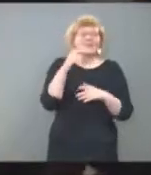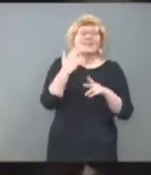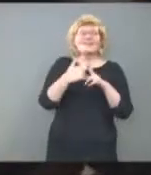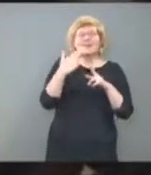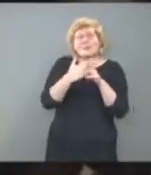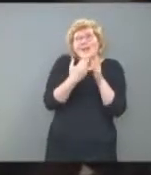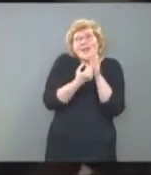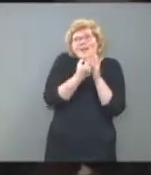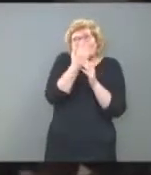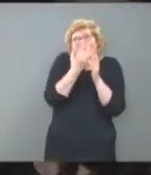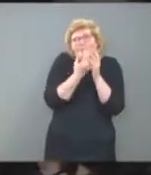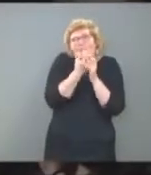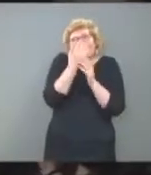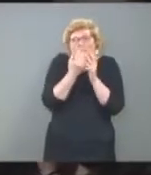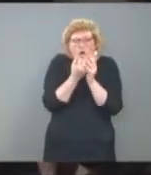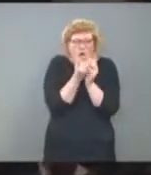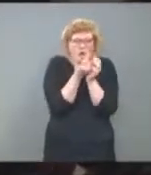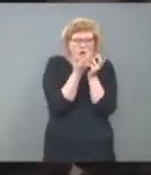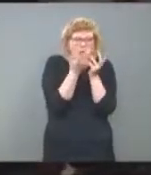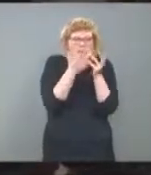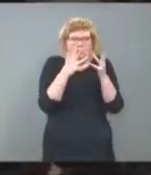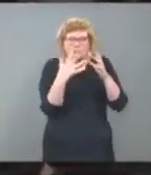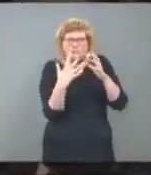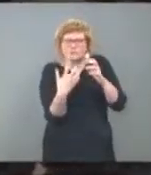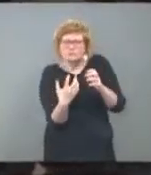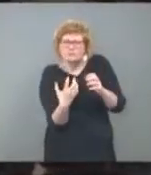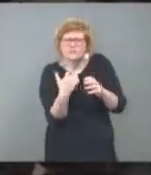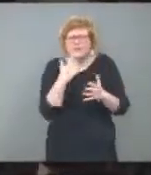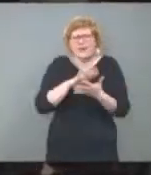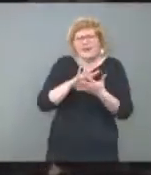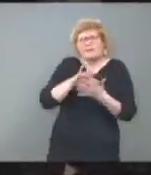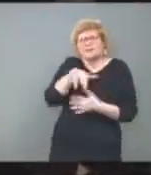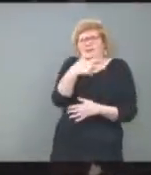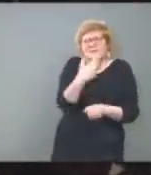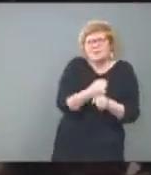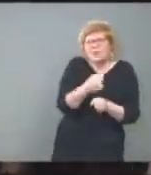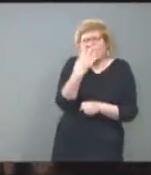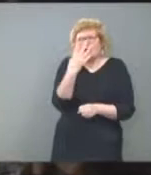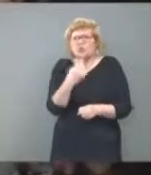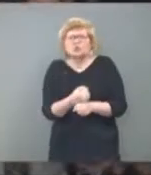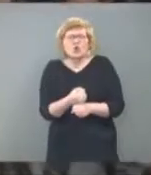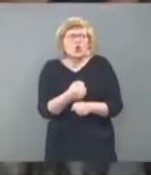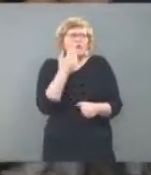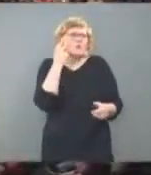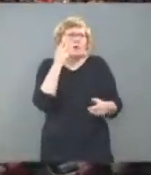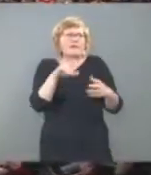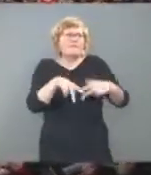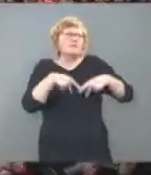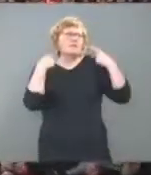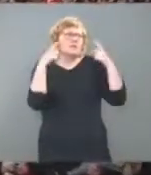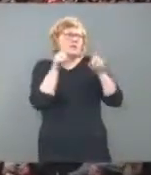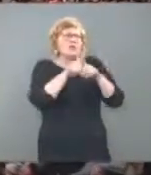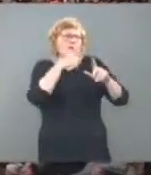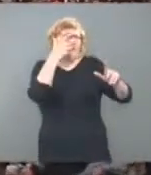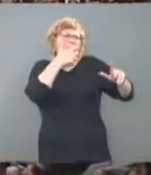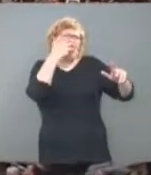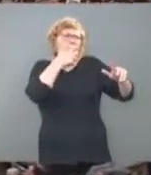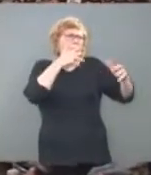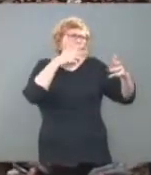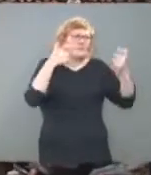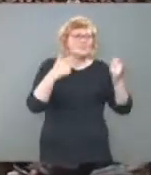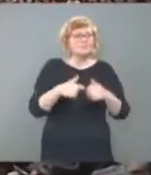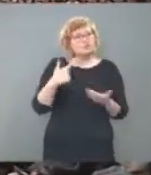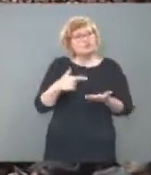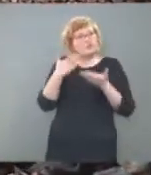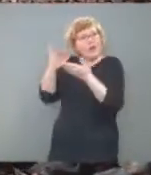ans. Tout est pathétique, tout est dramatique. Bon, c'est bien, quoi. Alors, je lui offre ça, persuadé que j'allais l'impressionner. Ça a